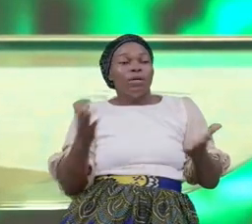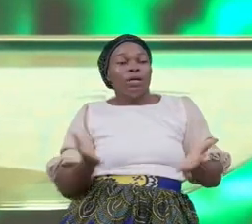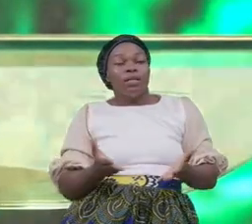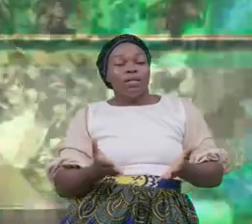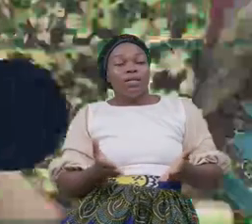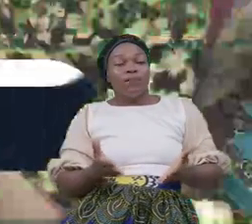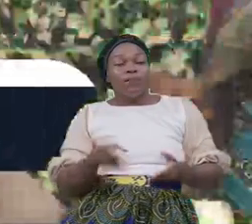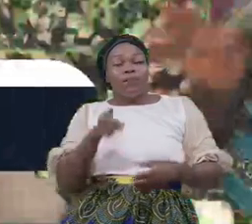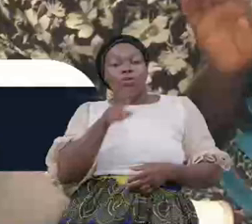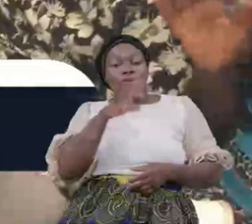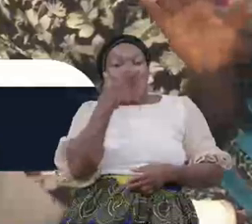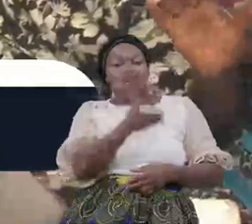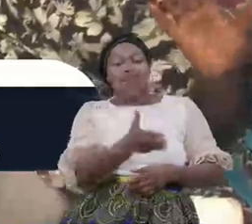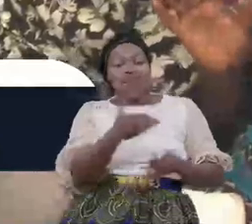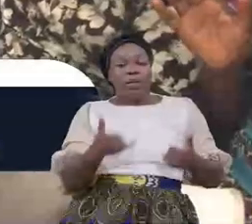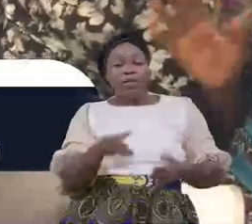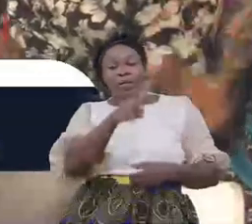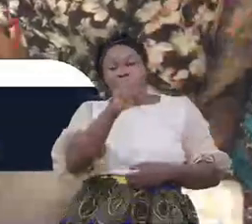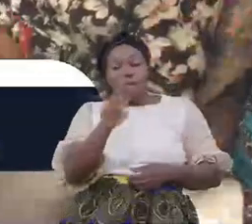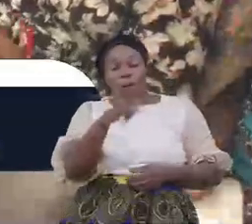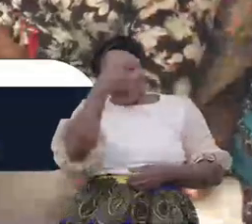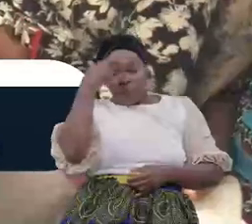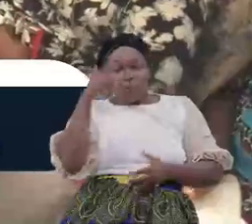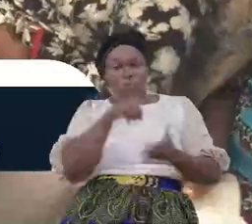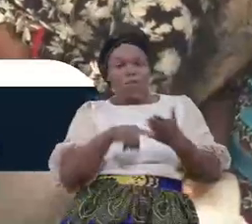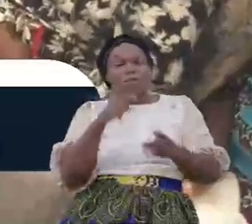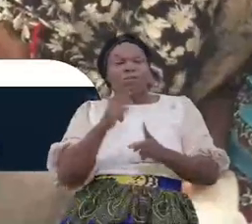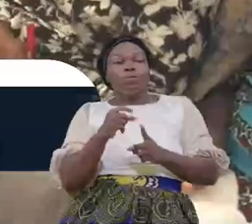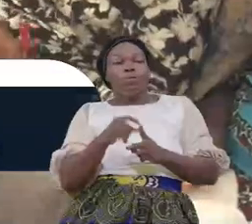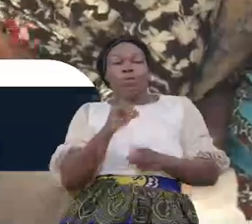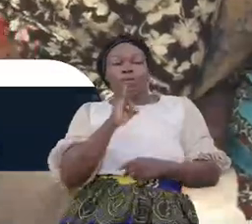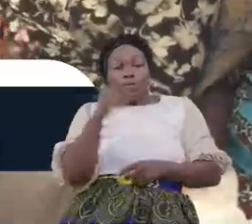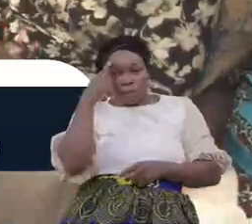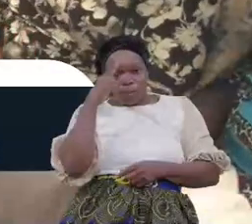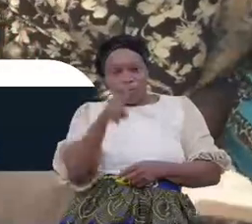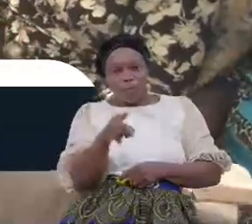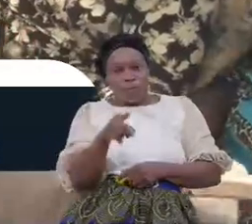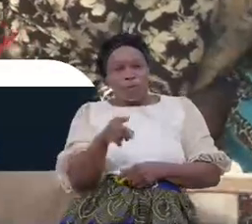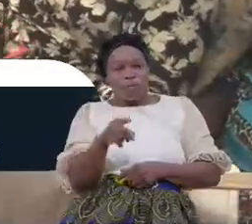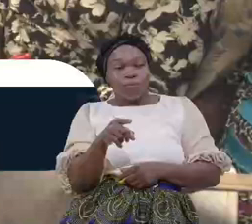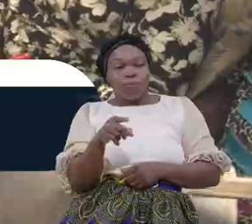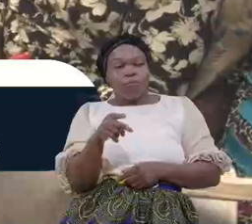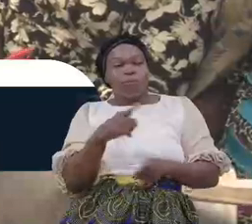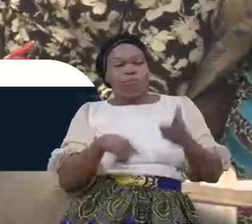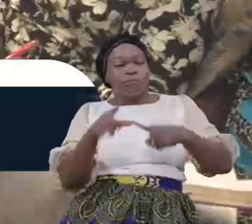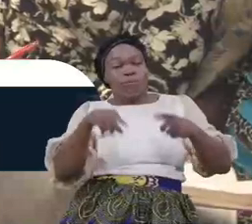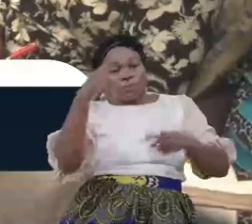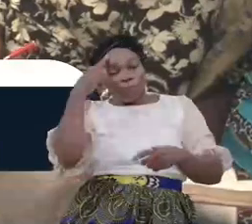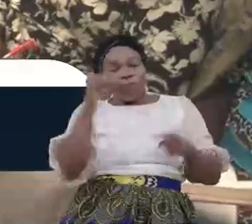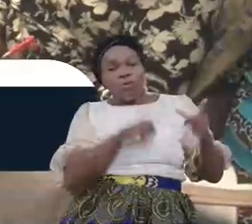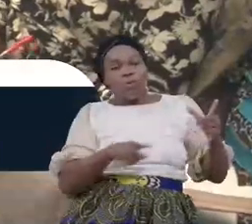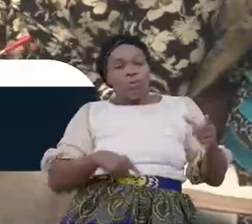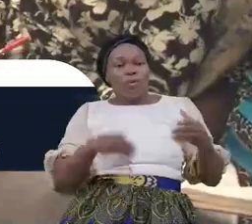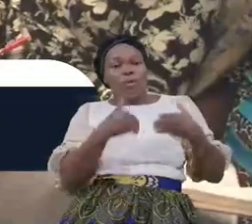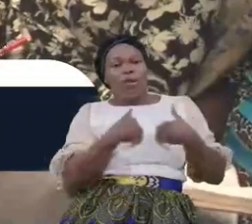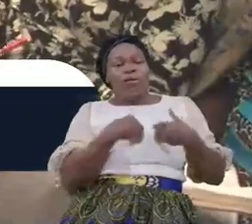Je dis, ceci, c'est pour vous. Lorsque vous trouvez, là où vous trouvez votre nom, là, lorsque vous trouvez un nom, mettez votre nom là-bas.